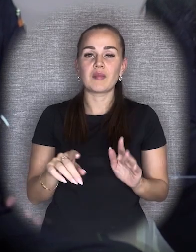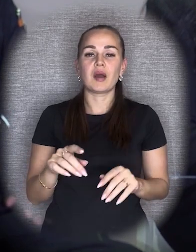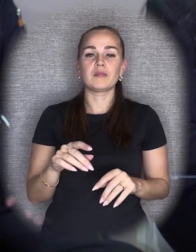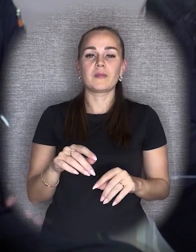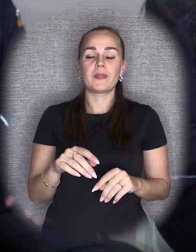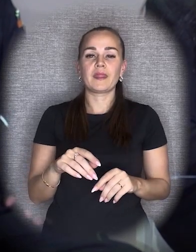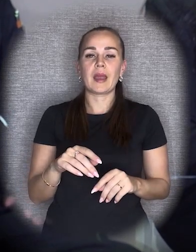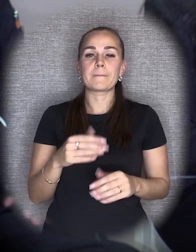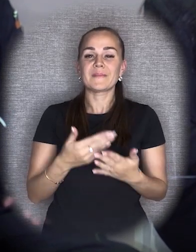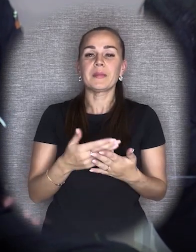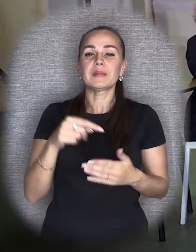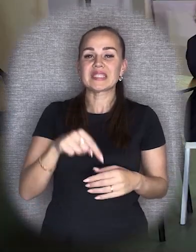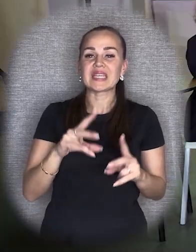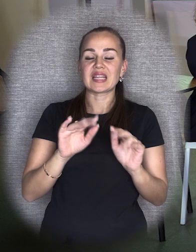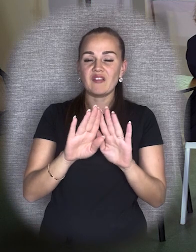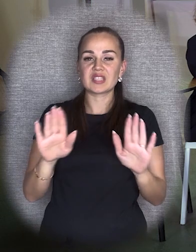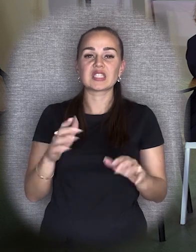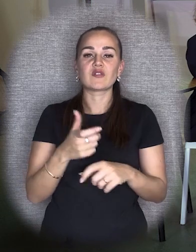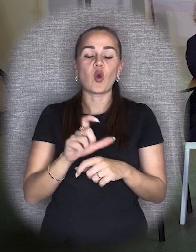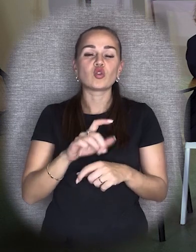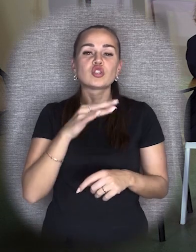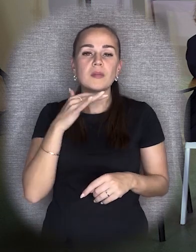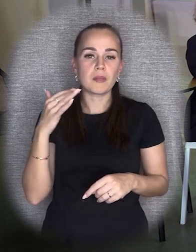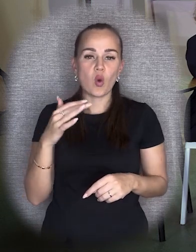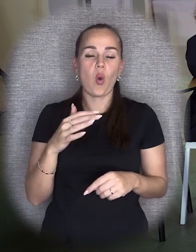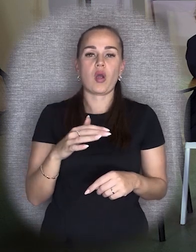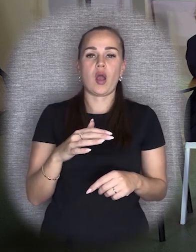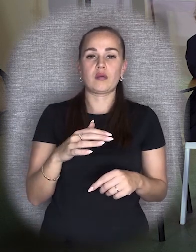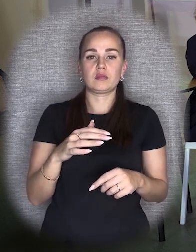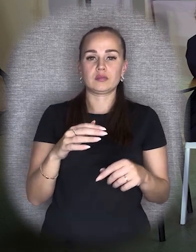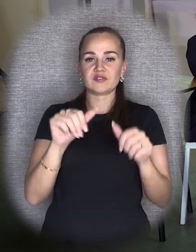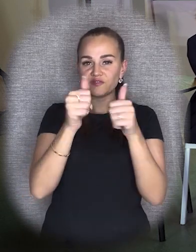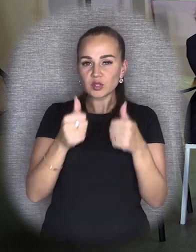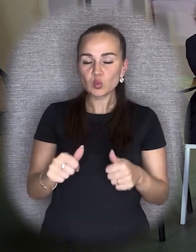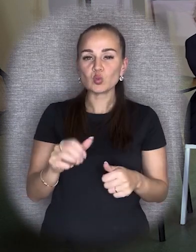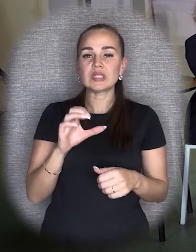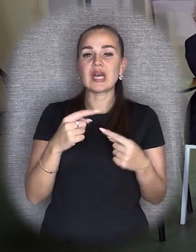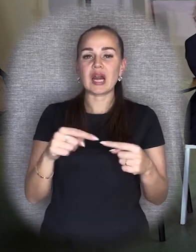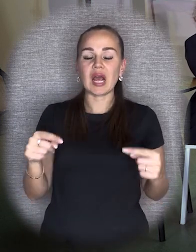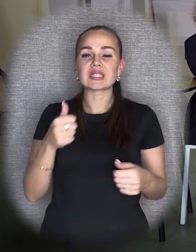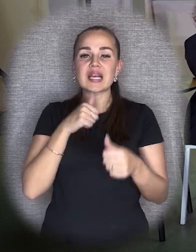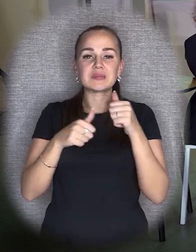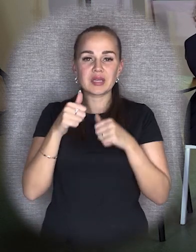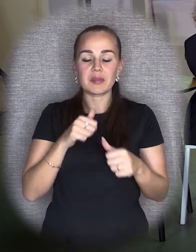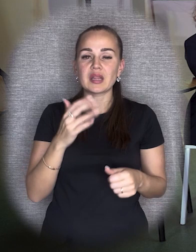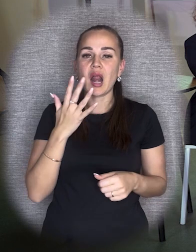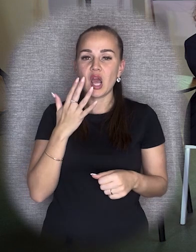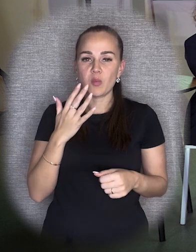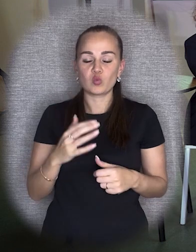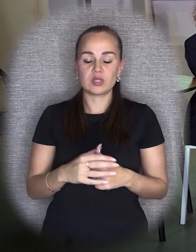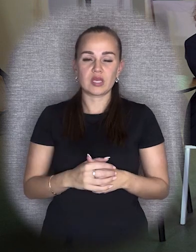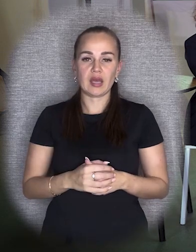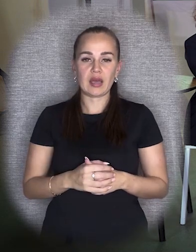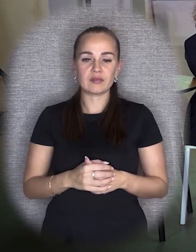много экспонатов из разных небольших, я не знаю, провинциальных музеев. И хорошее это слово, не знаю, правильное. Это нормальное, да. Приемлемое слово. Да.